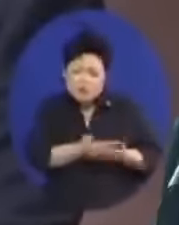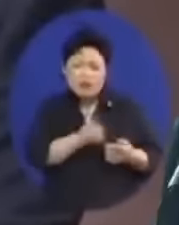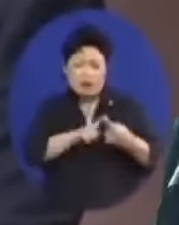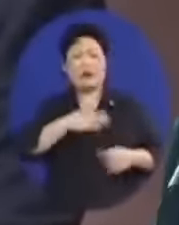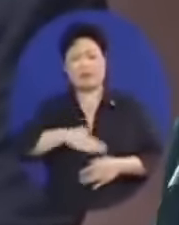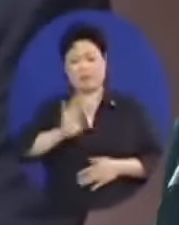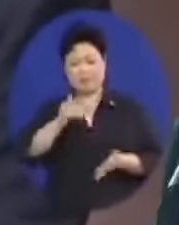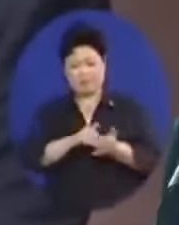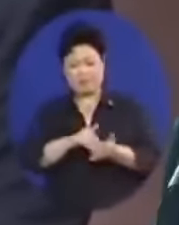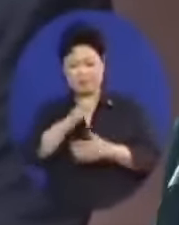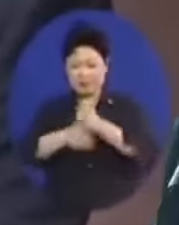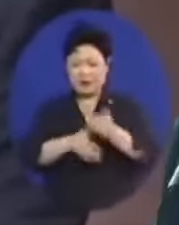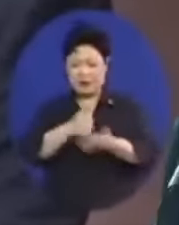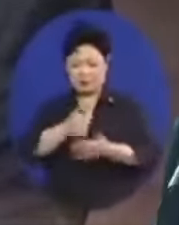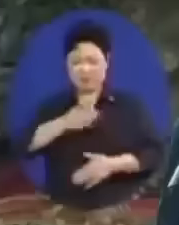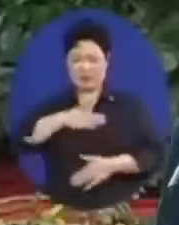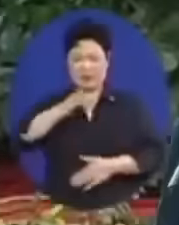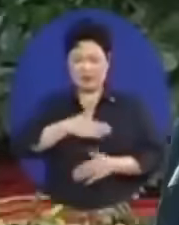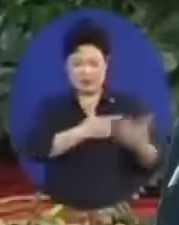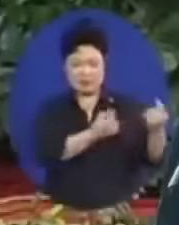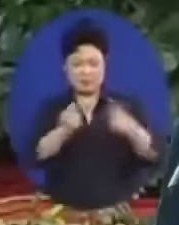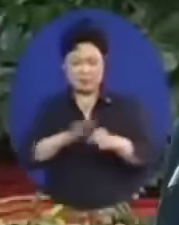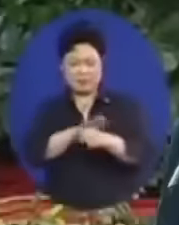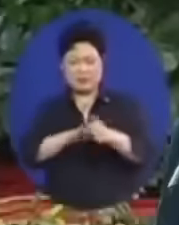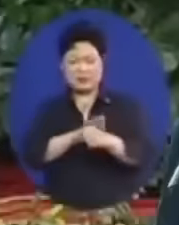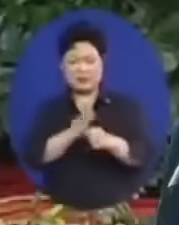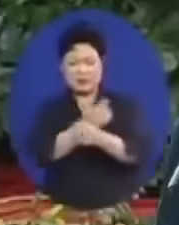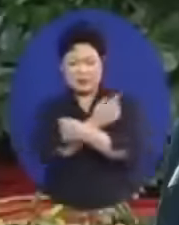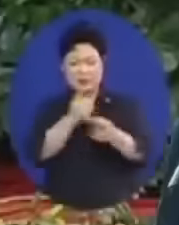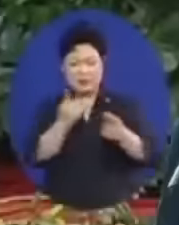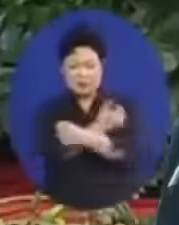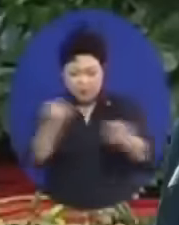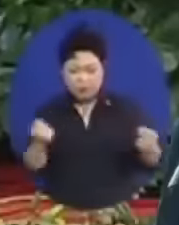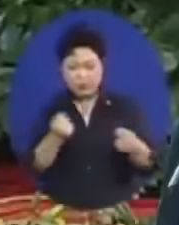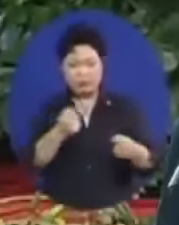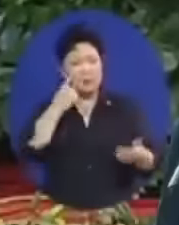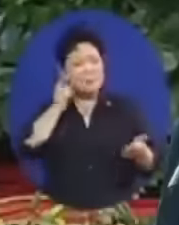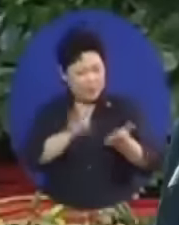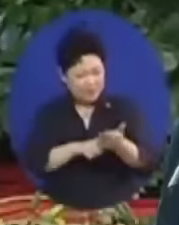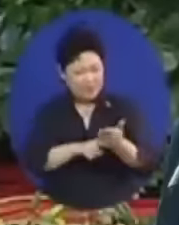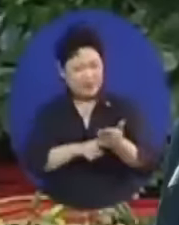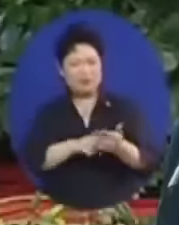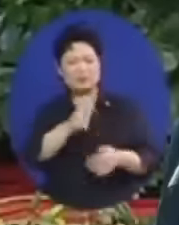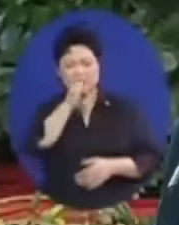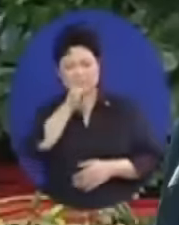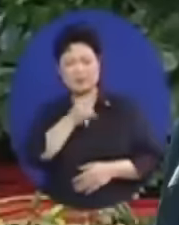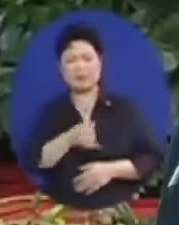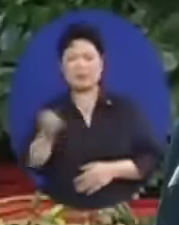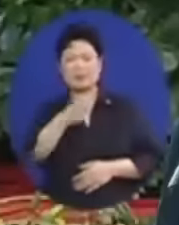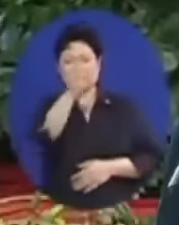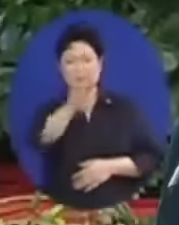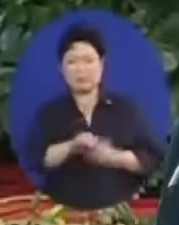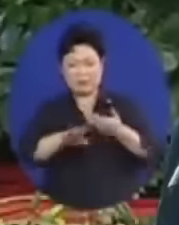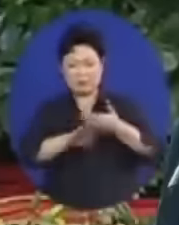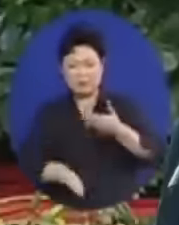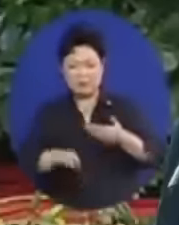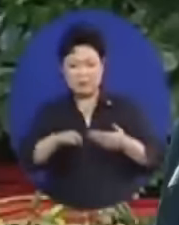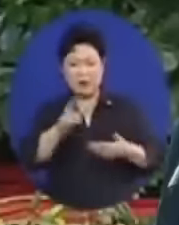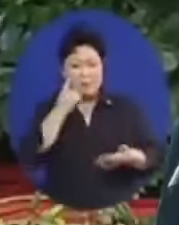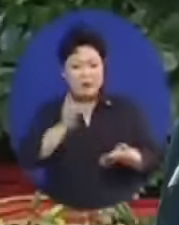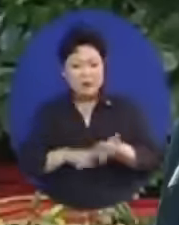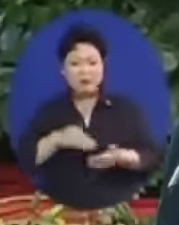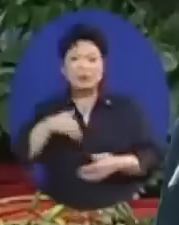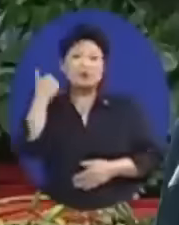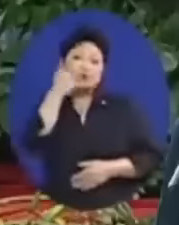것입니다. 하나님이 나를 이처럼 사랑하사 대속해 준 것을 발견할 수 있는 것입니다. 그리고 십자가 밑에서 발견하는 것은